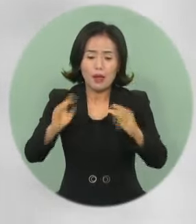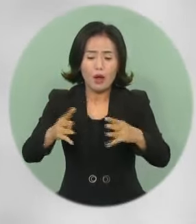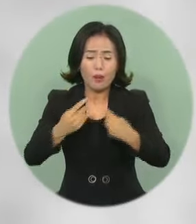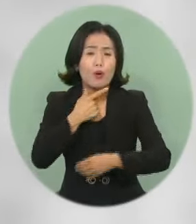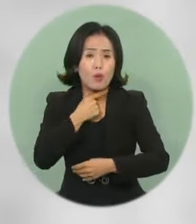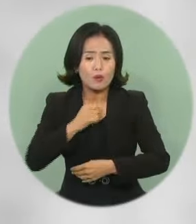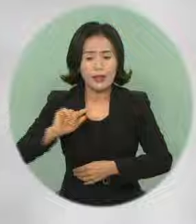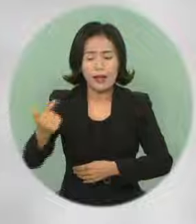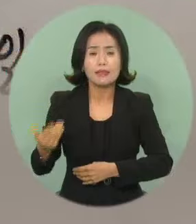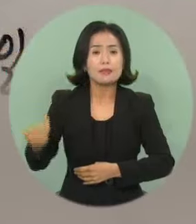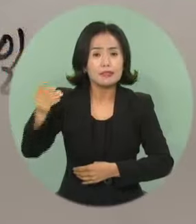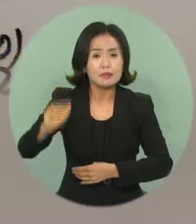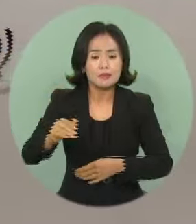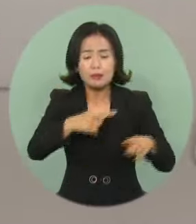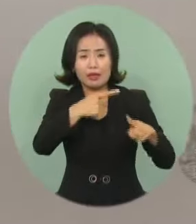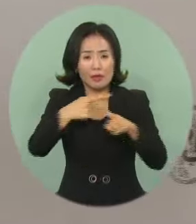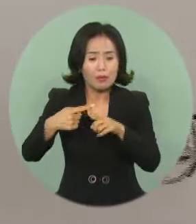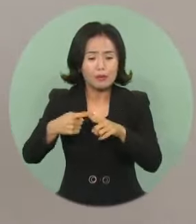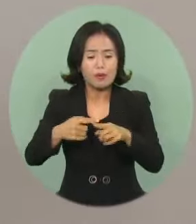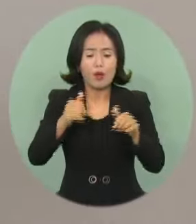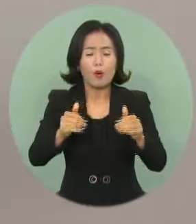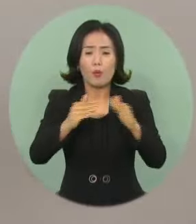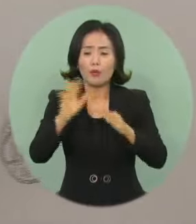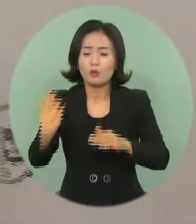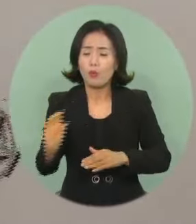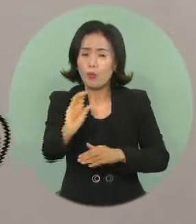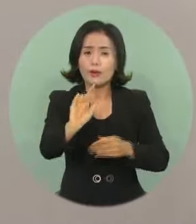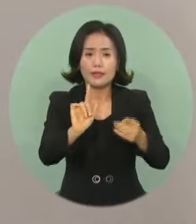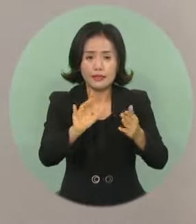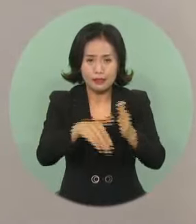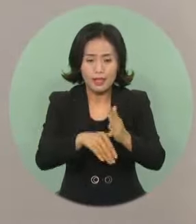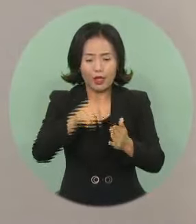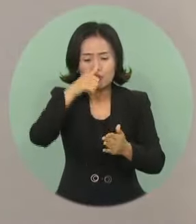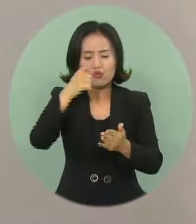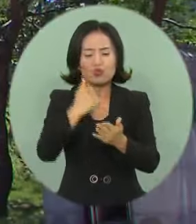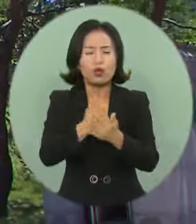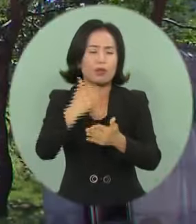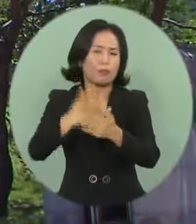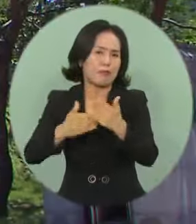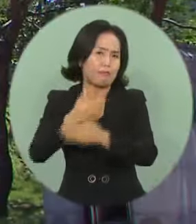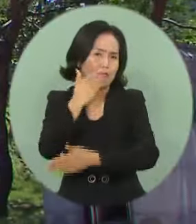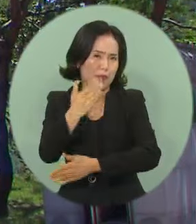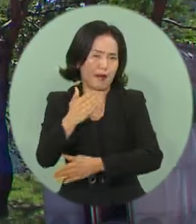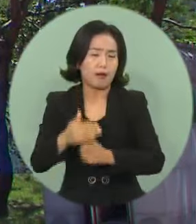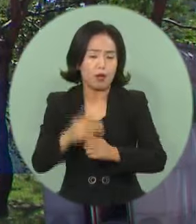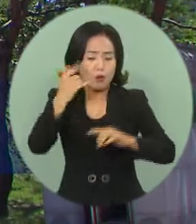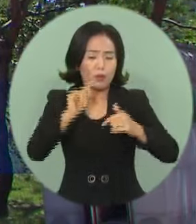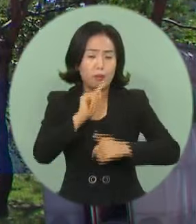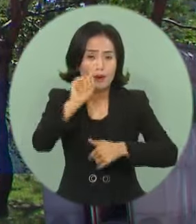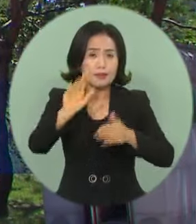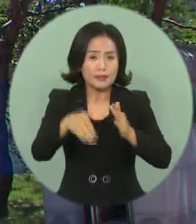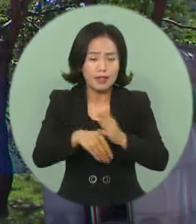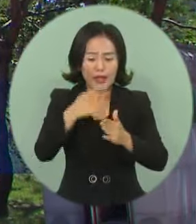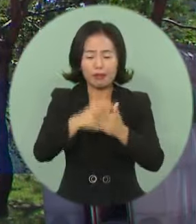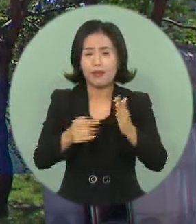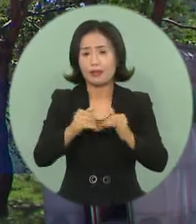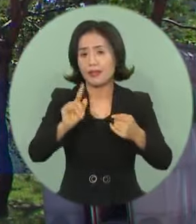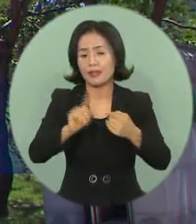합의를 원치 않는데도 일방적인 공탁 이후 감형을 받을 가능성이 있습니다. 이제 항소심에 이르러서는요, 피해자에